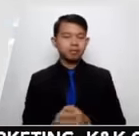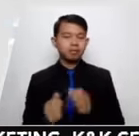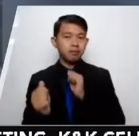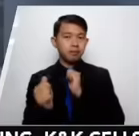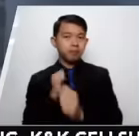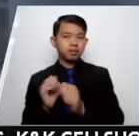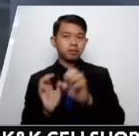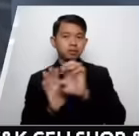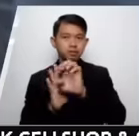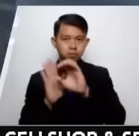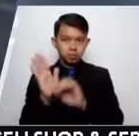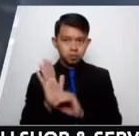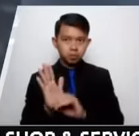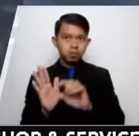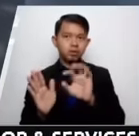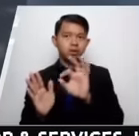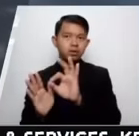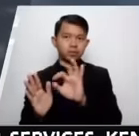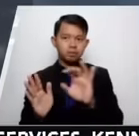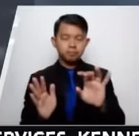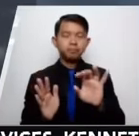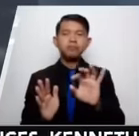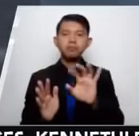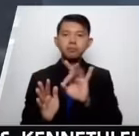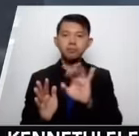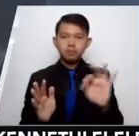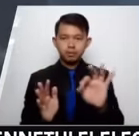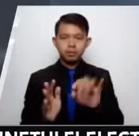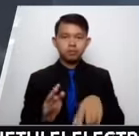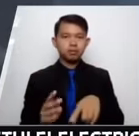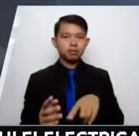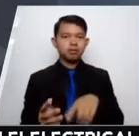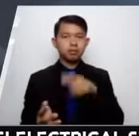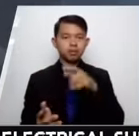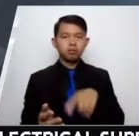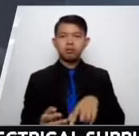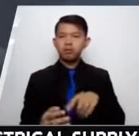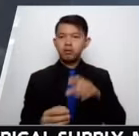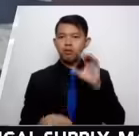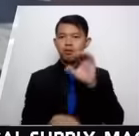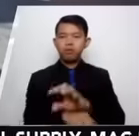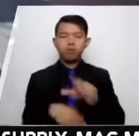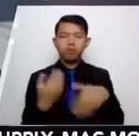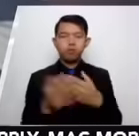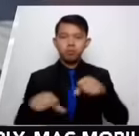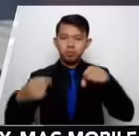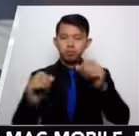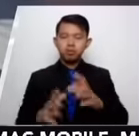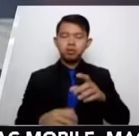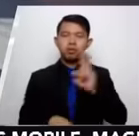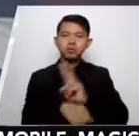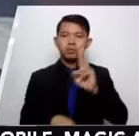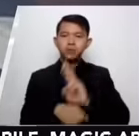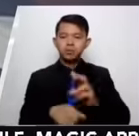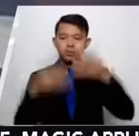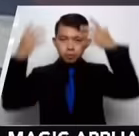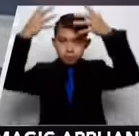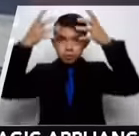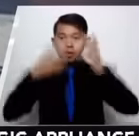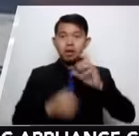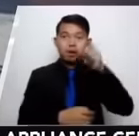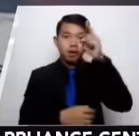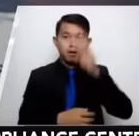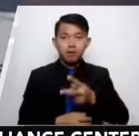na nag-uutos sa mga motorcycle rider at angkas na half-face helmet ang isuot. Ang isa sa mga dahilan, ang